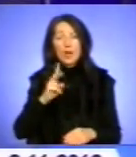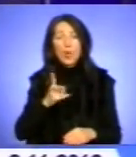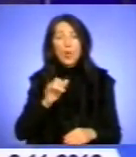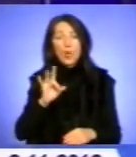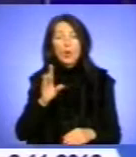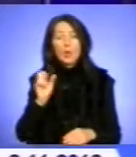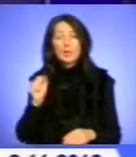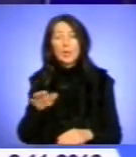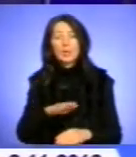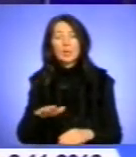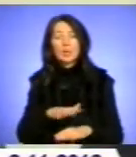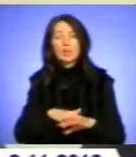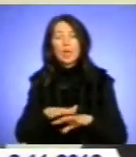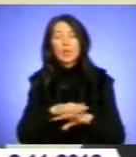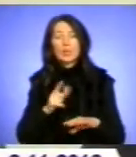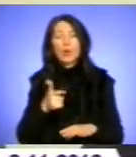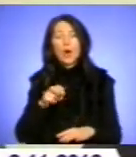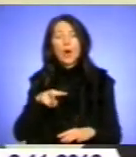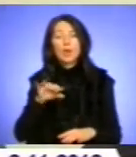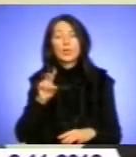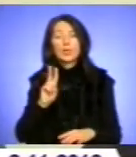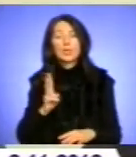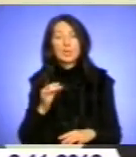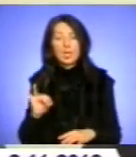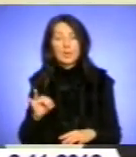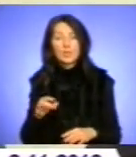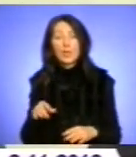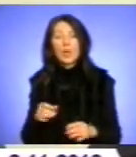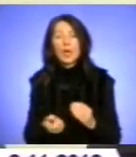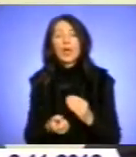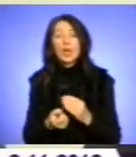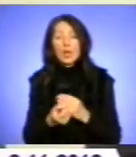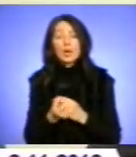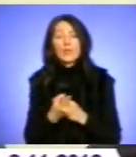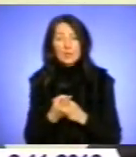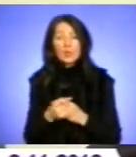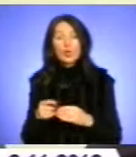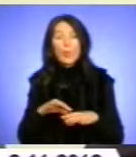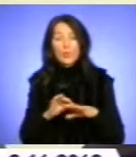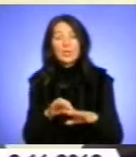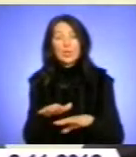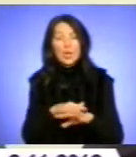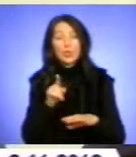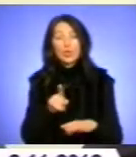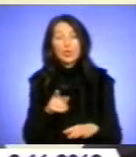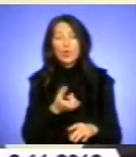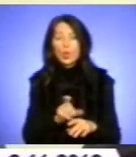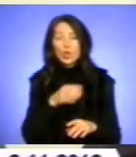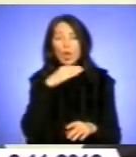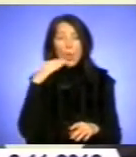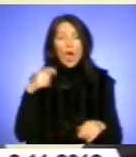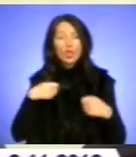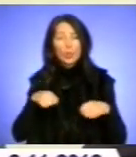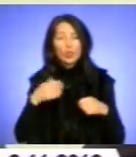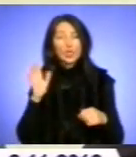майданчику ринку Галицький. Визвана проведення ярмарку тим, що дуже багато продукції було